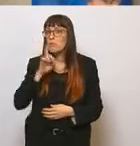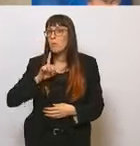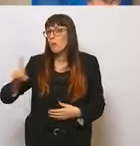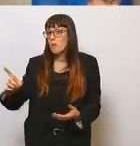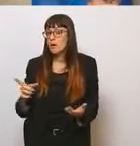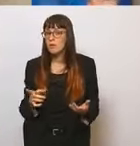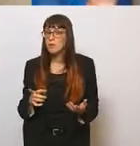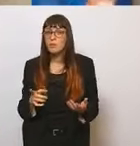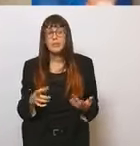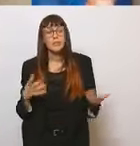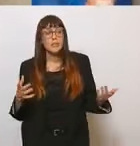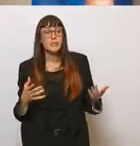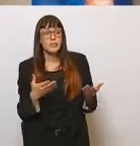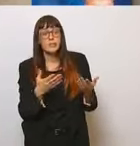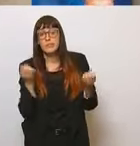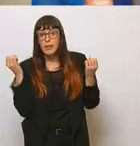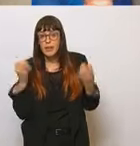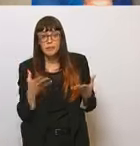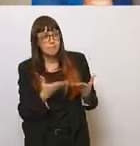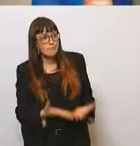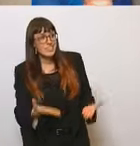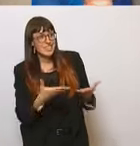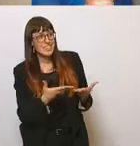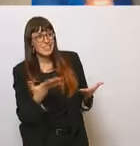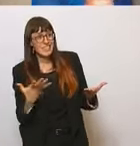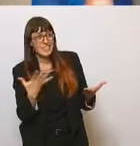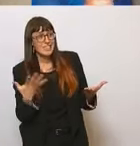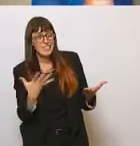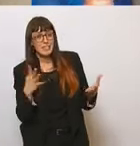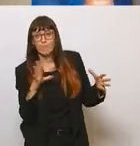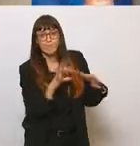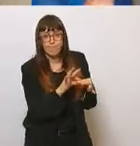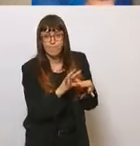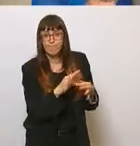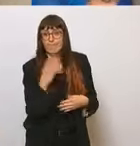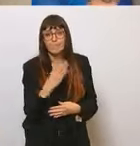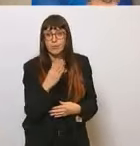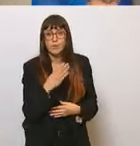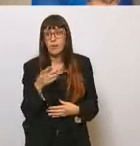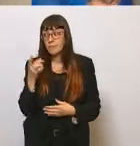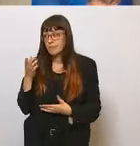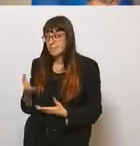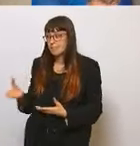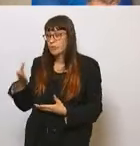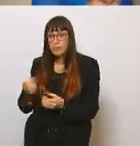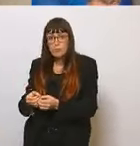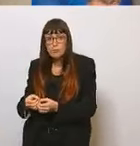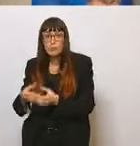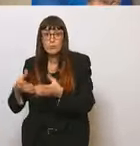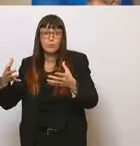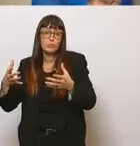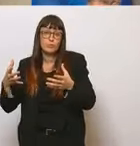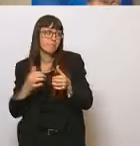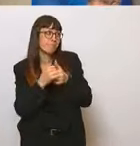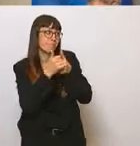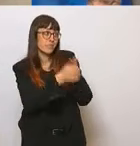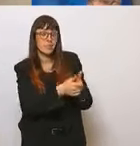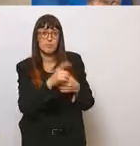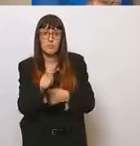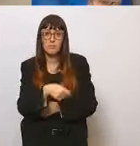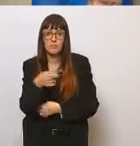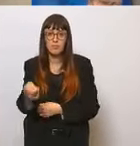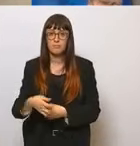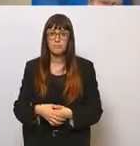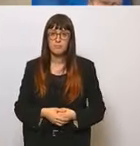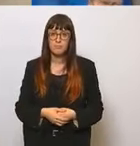on n'a pas d'autres moyens et il faut pouvoir avancer. Maintenant, il ne faut pas non plus être complètement naïf et se dire ok, on va quand même